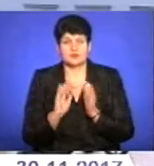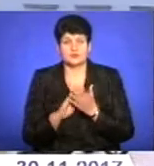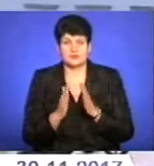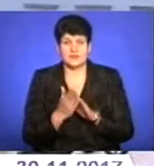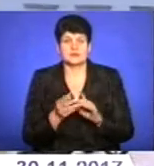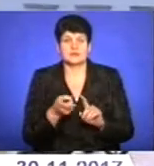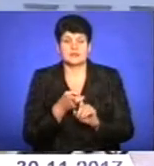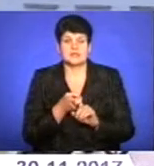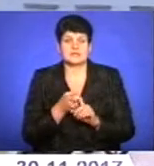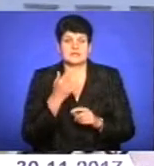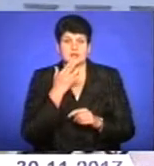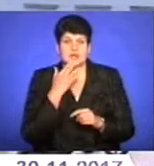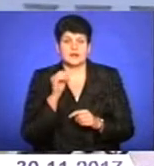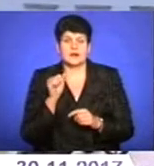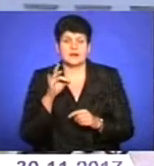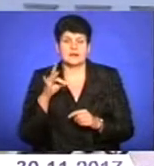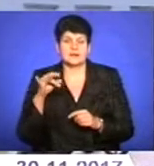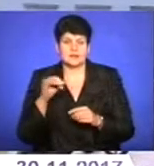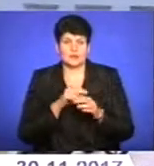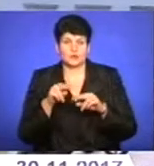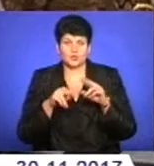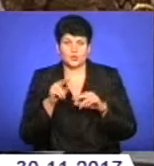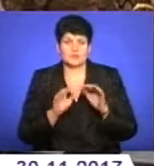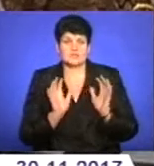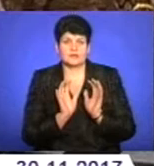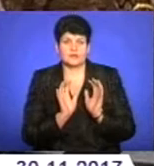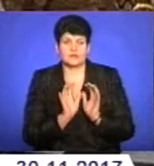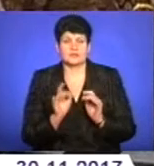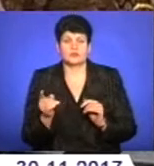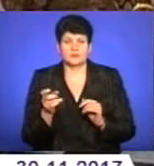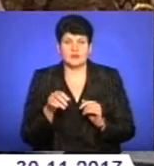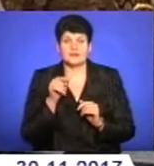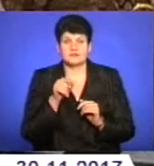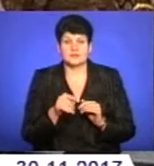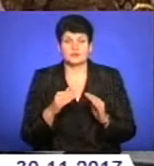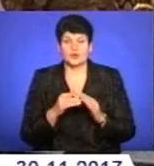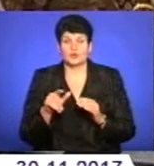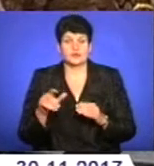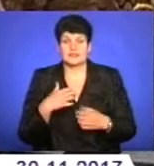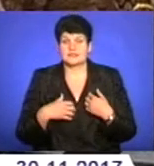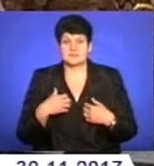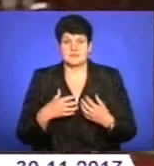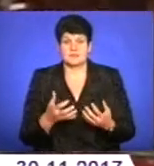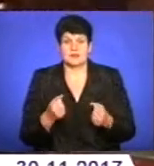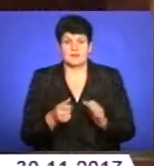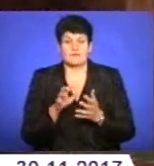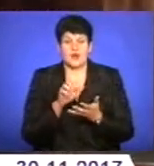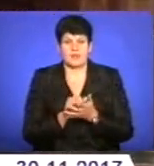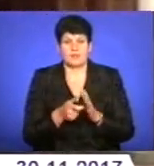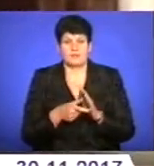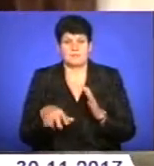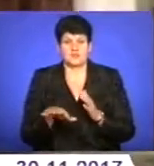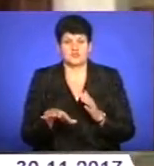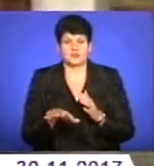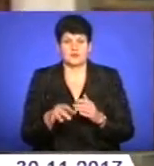Національного історико-архітектурного заповідника замки Тернопілля. Однак навіть у цих будівлях люди не поспішають брати в оренду приміщення, повідомляє